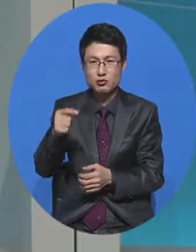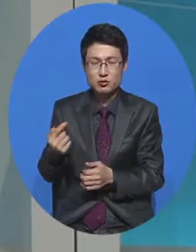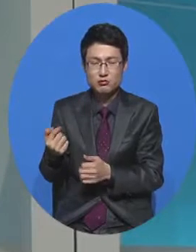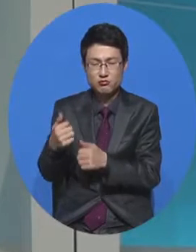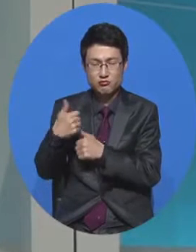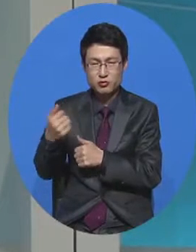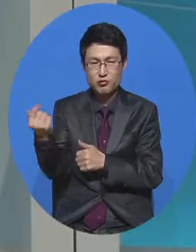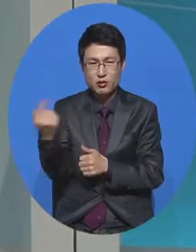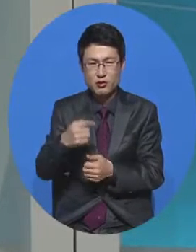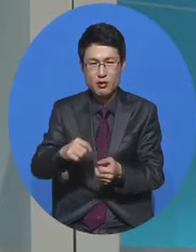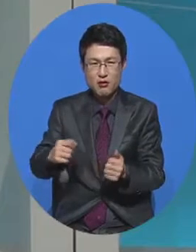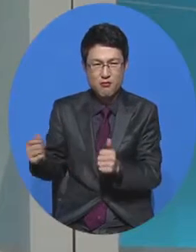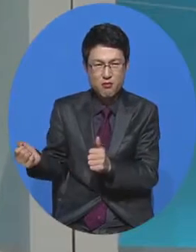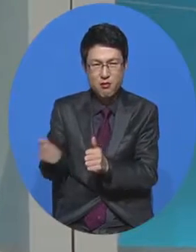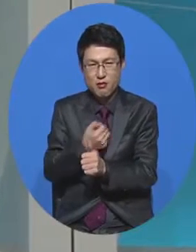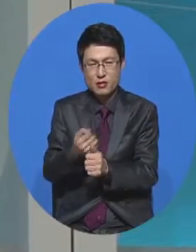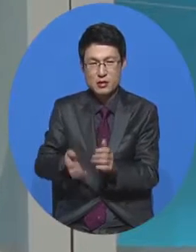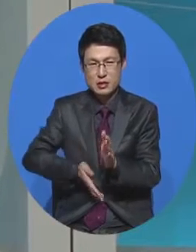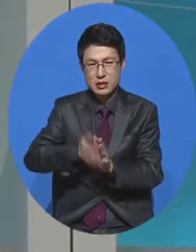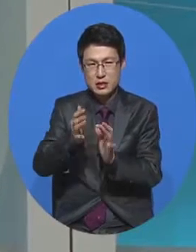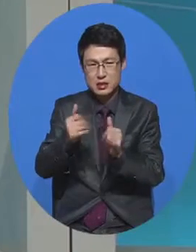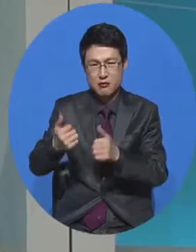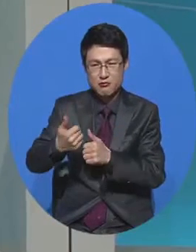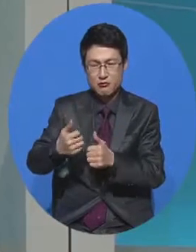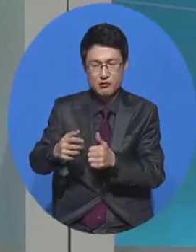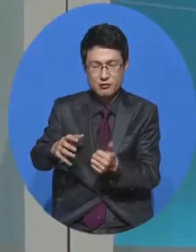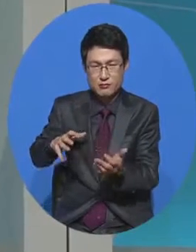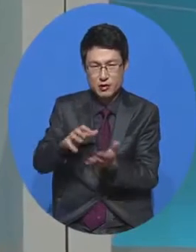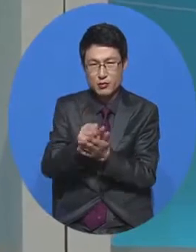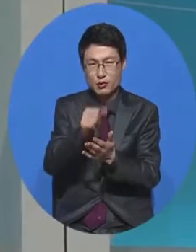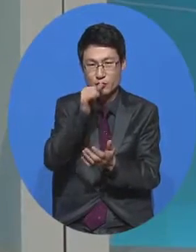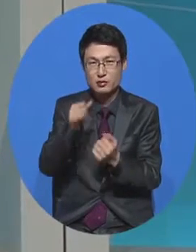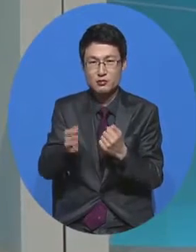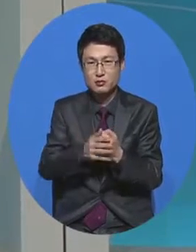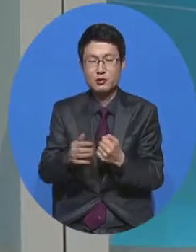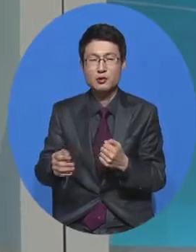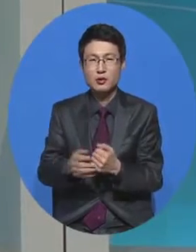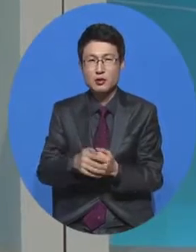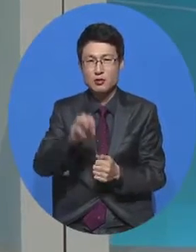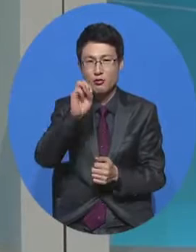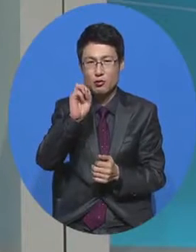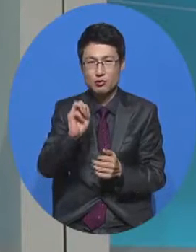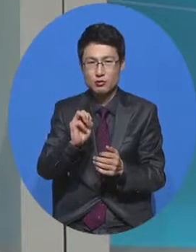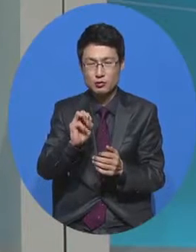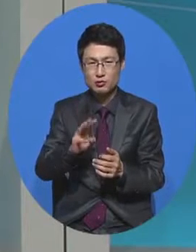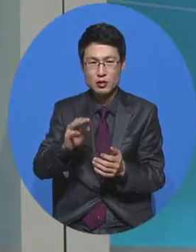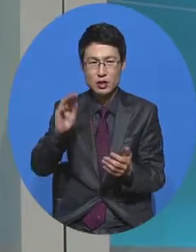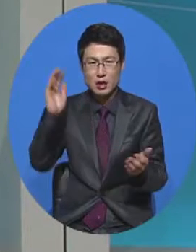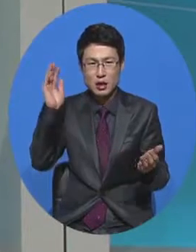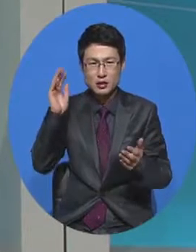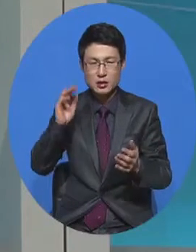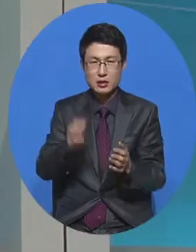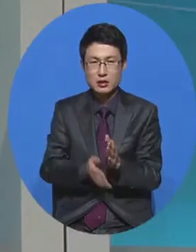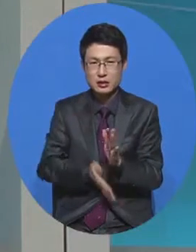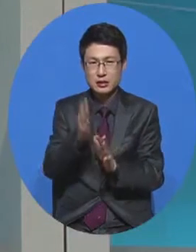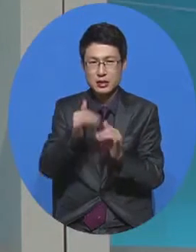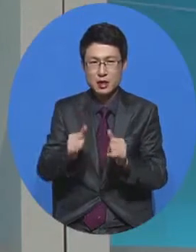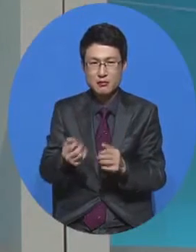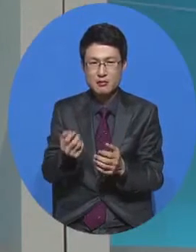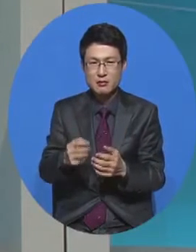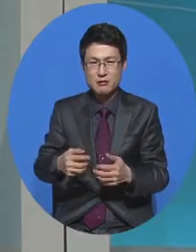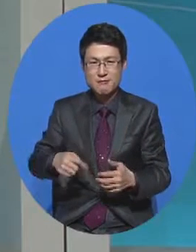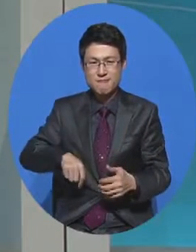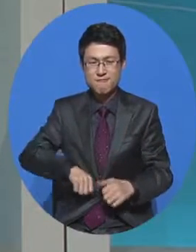폭력적으로 우리 시민 분들을 진화 했기 때문에 이 항주에 학생과 시민들이 들고 일어난 거 아닌 말썽이